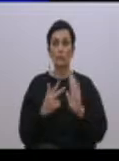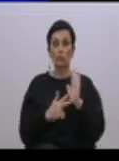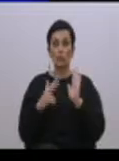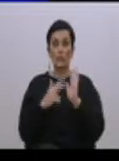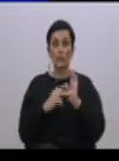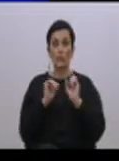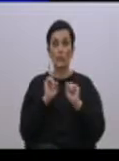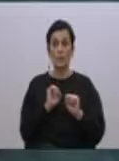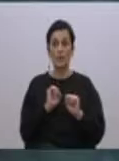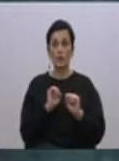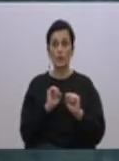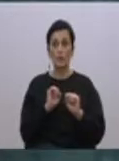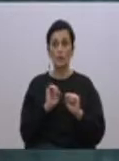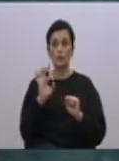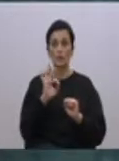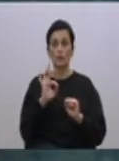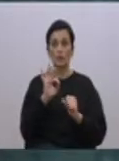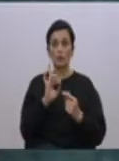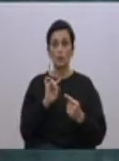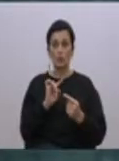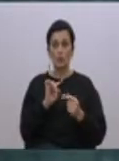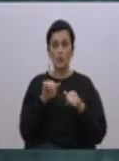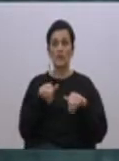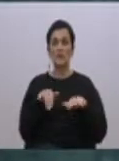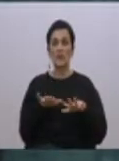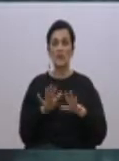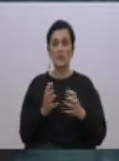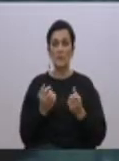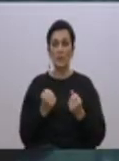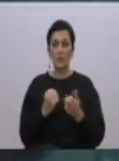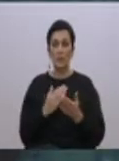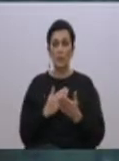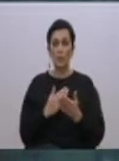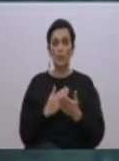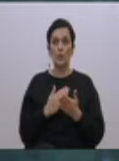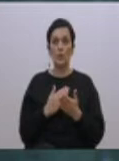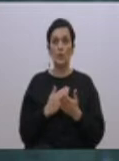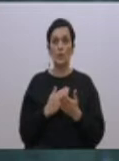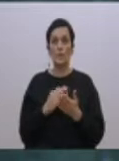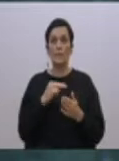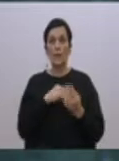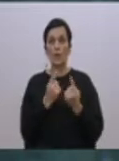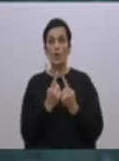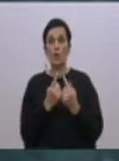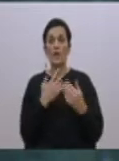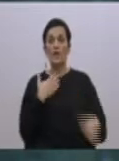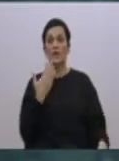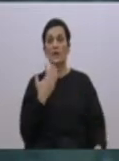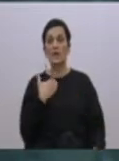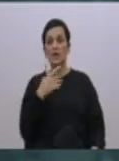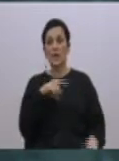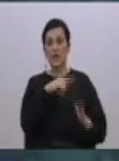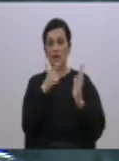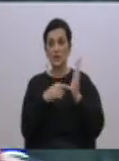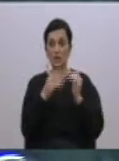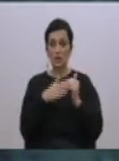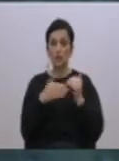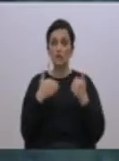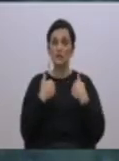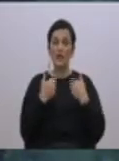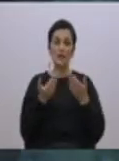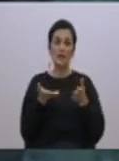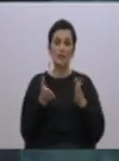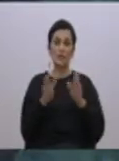Odhodim da ori moche, nul ci n-am de gând datul nebis mirebule. Colegi, v-am zis că nu s-a creat să credeți că am uitat sura, ci unde acuța